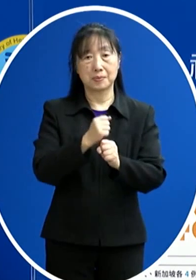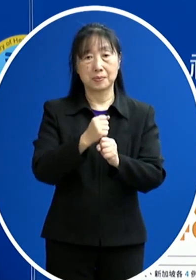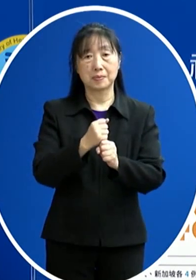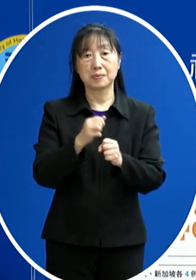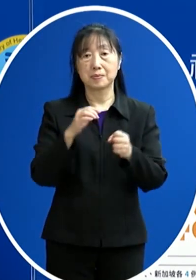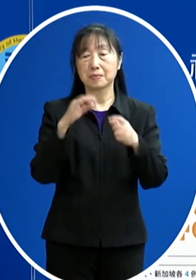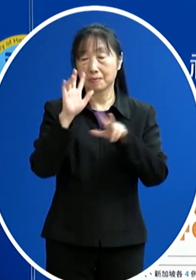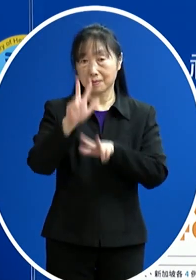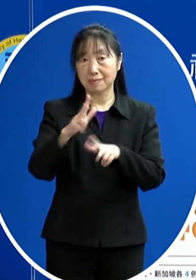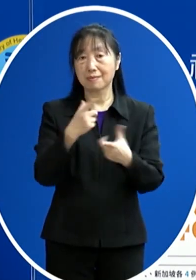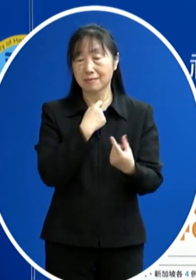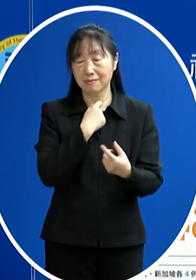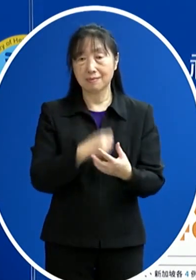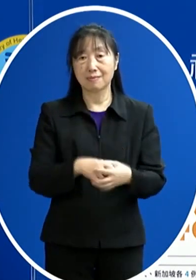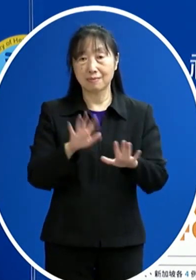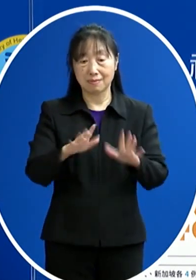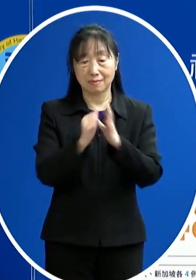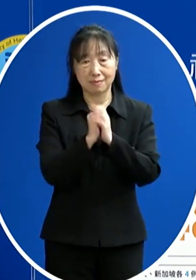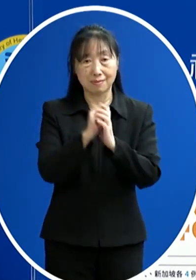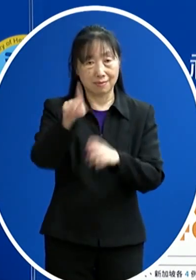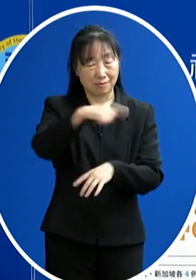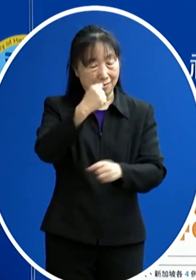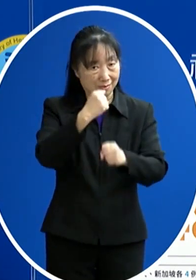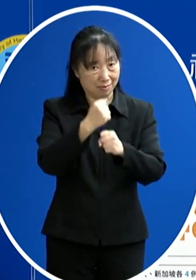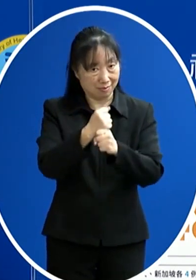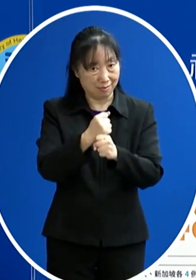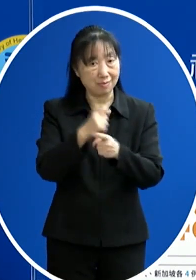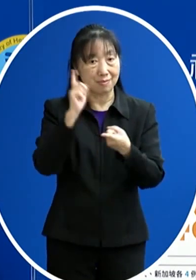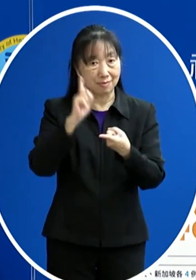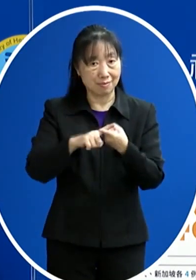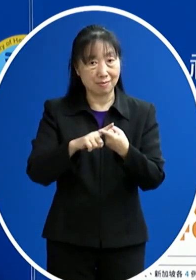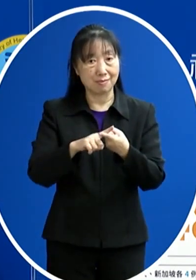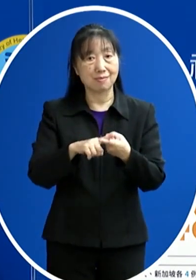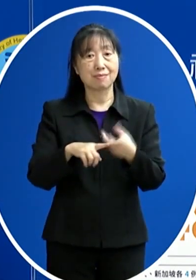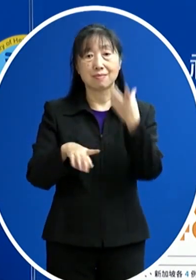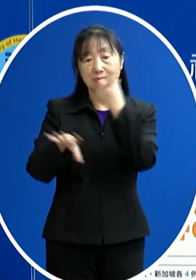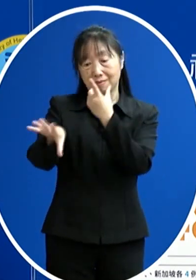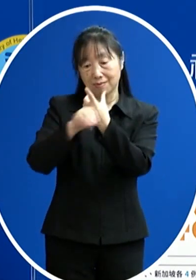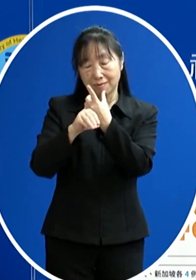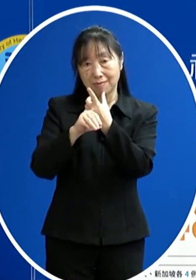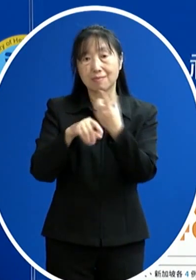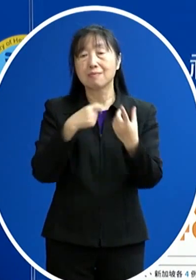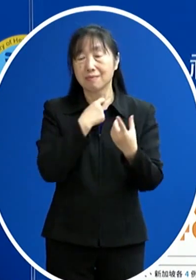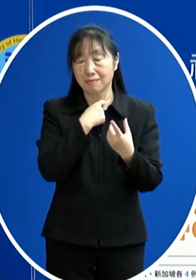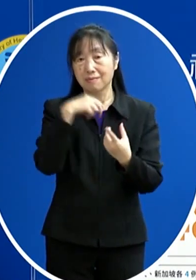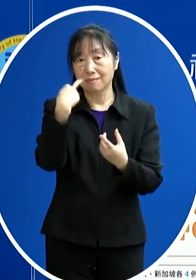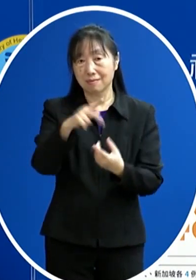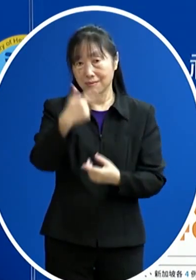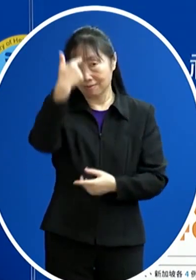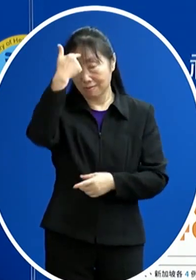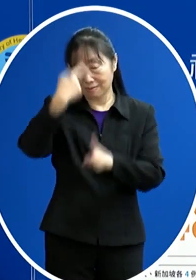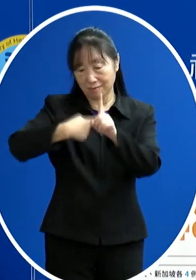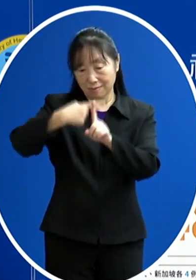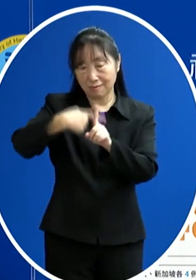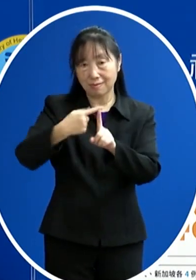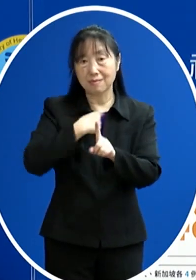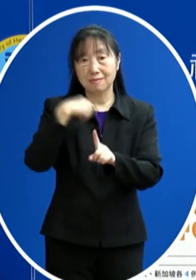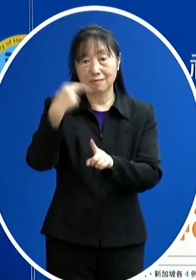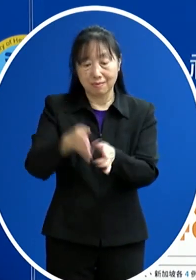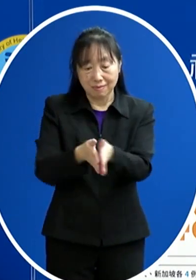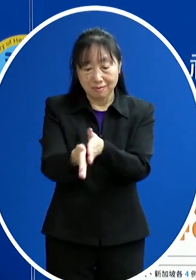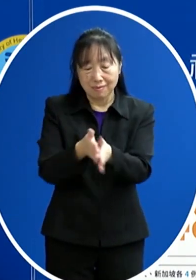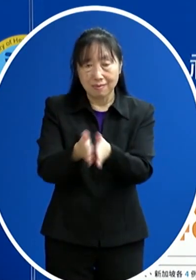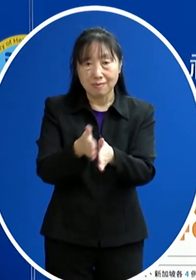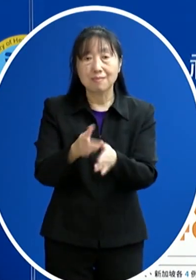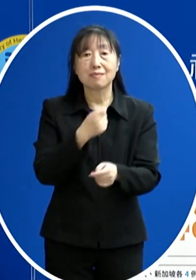所以在这里我要特别拜托大家一定要落实十连制，一定要量体温，提供洗手的设